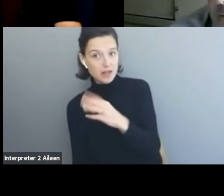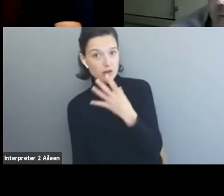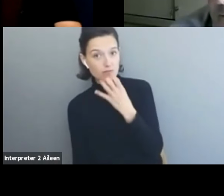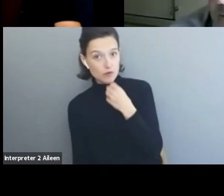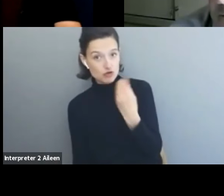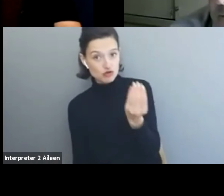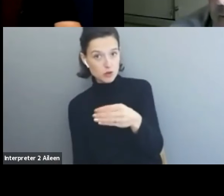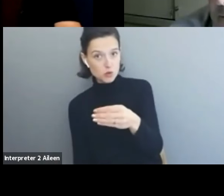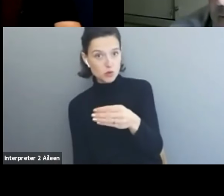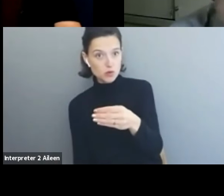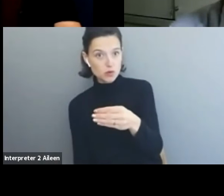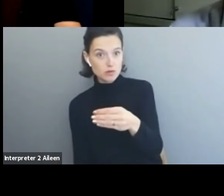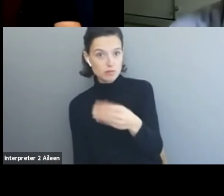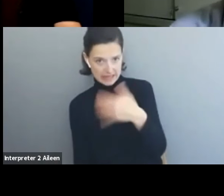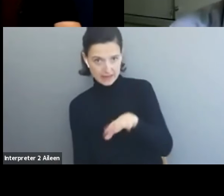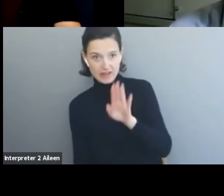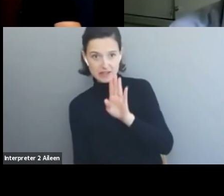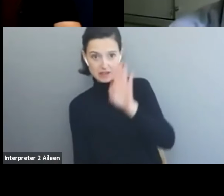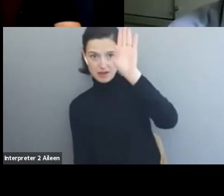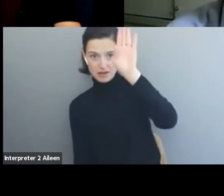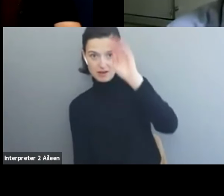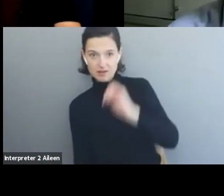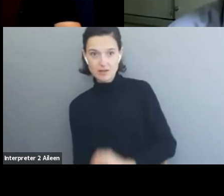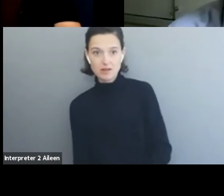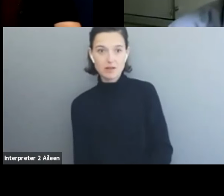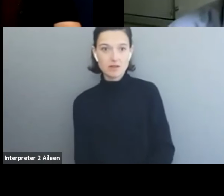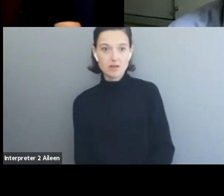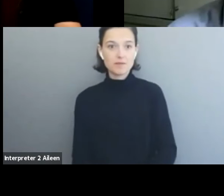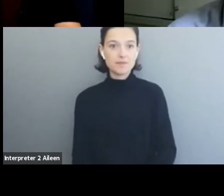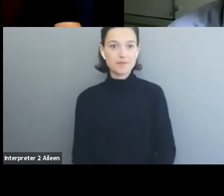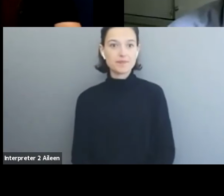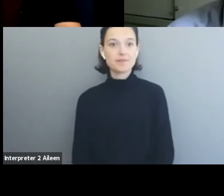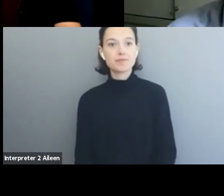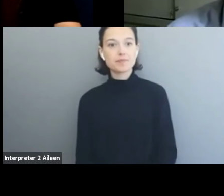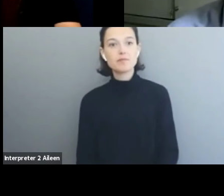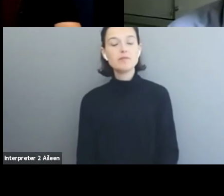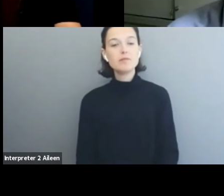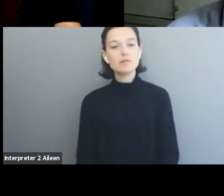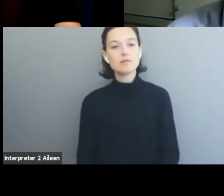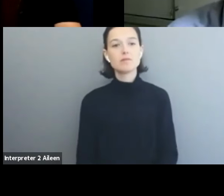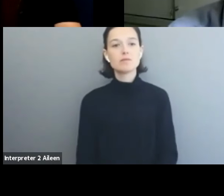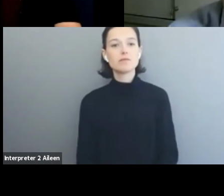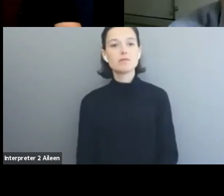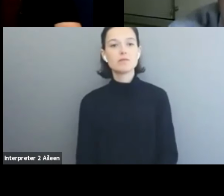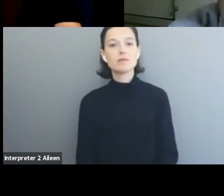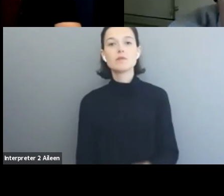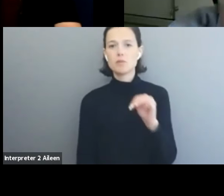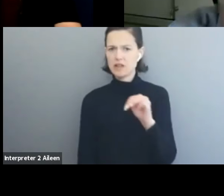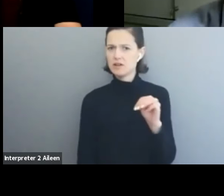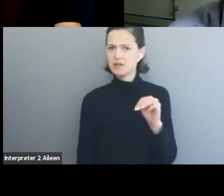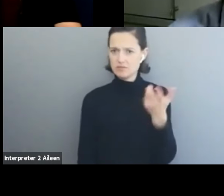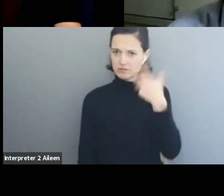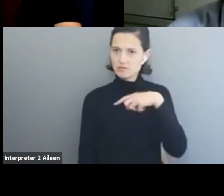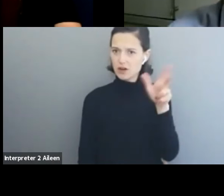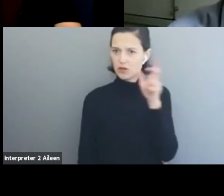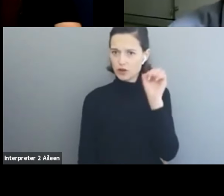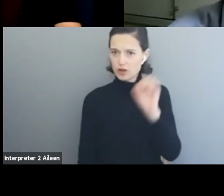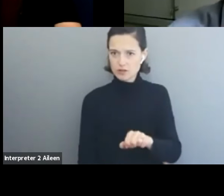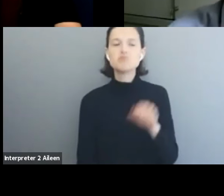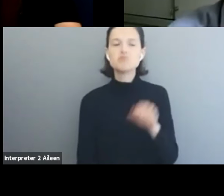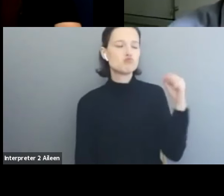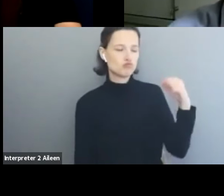Du wolltest auch noch. Ja, jetzt bin ich, glaube ich, wieder entmutet. Genau. So, ich bin zu hören, oder? Mhm, ja. Ja, sehr